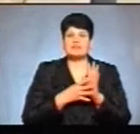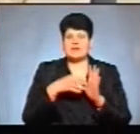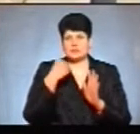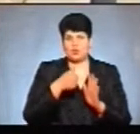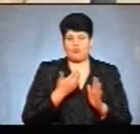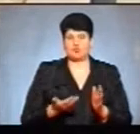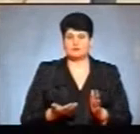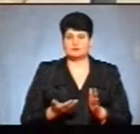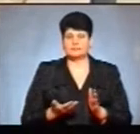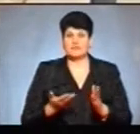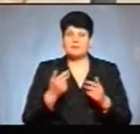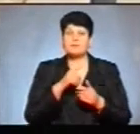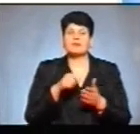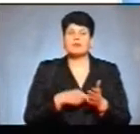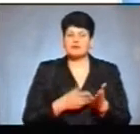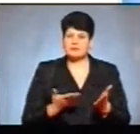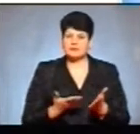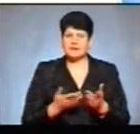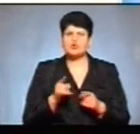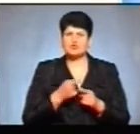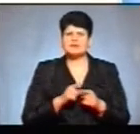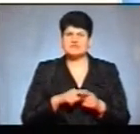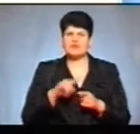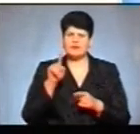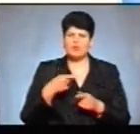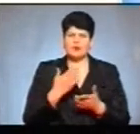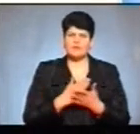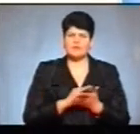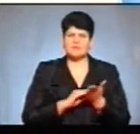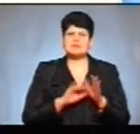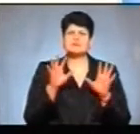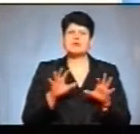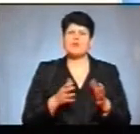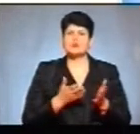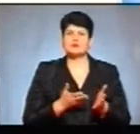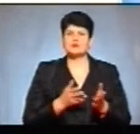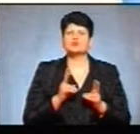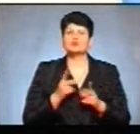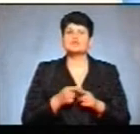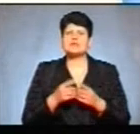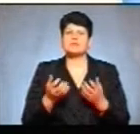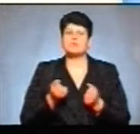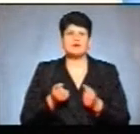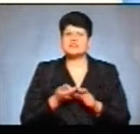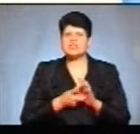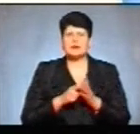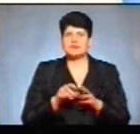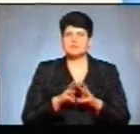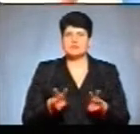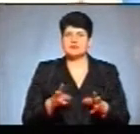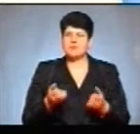року. Тепер запитання. Якщо така вимога жорстка стоїть в законі, то хто це приймав? Це ж не Кабмін приймав таке